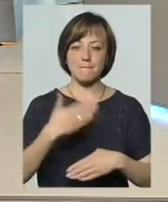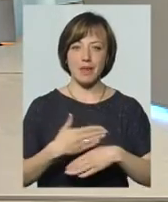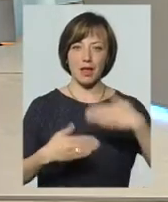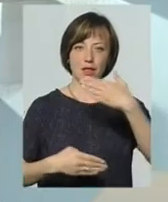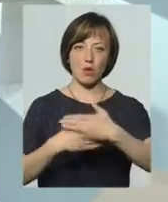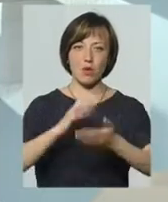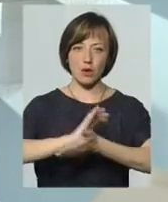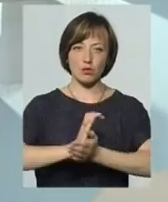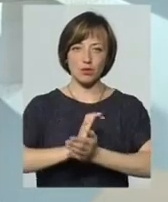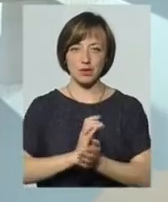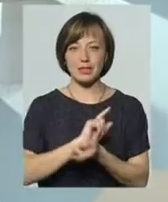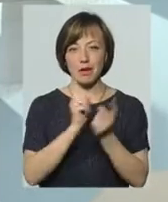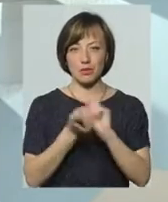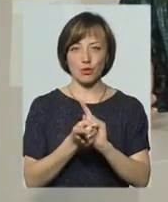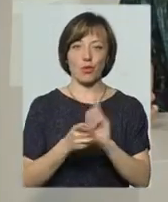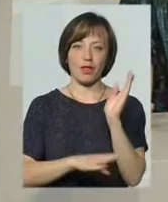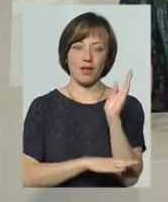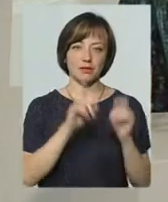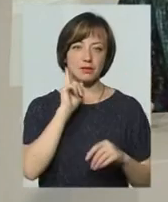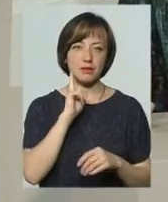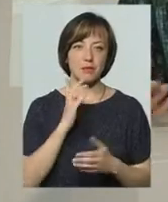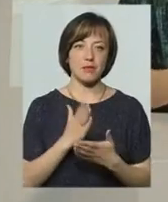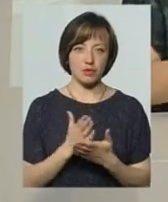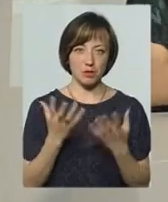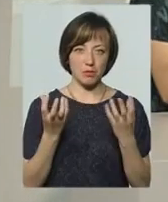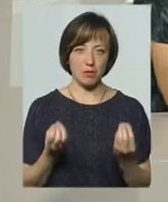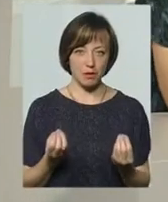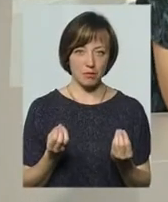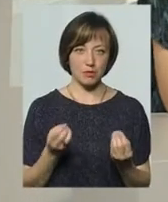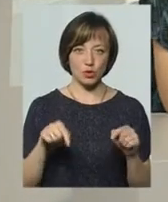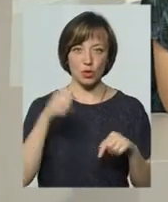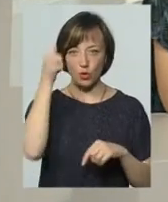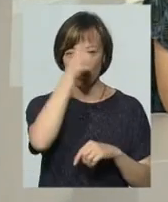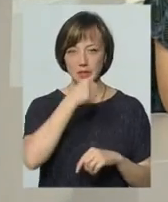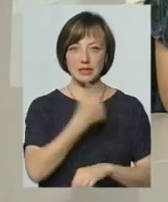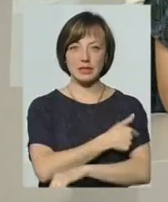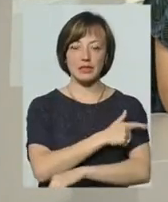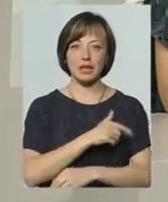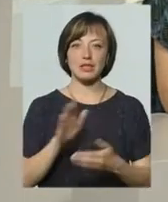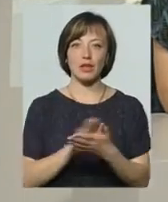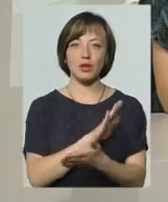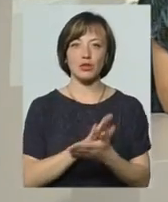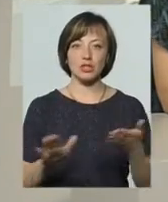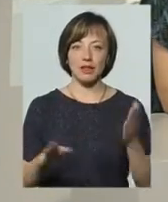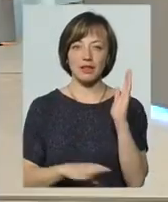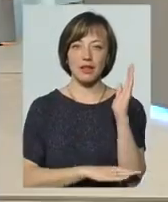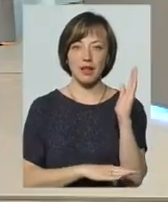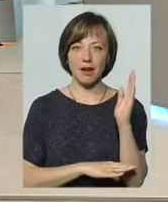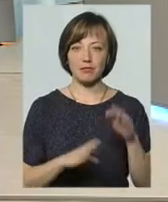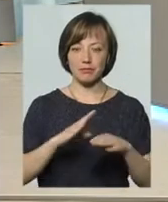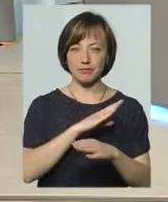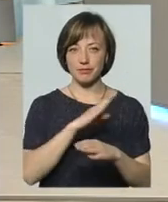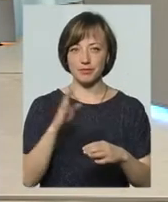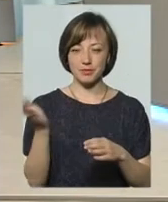джунглів, які би давали нам кисень. А з іншого боку, ми маємо ще й та от цьогорічне санітарне розчистка дерев, підступ